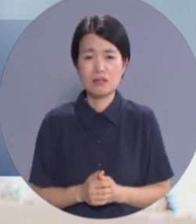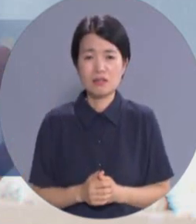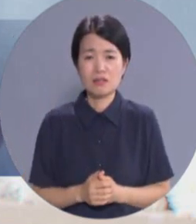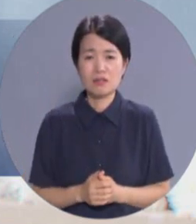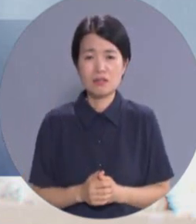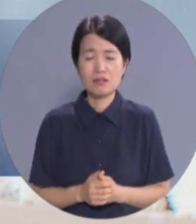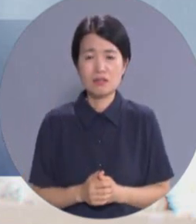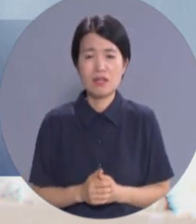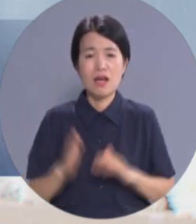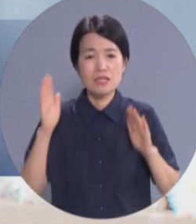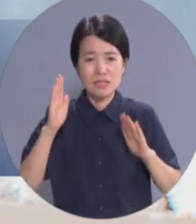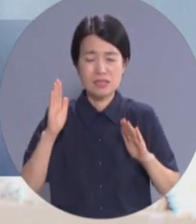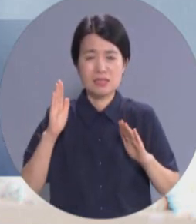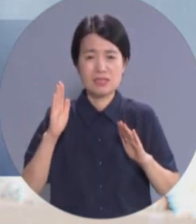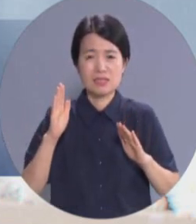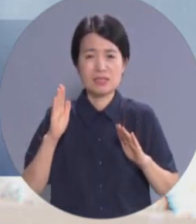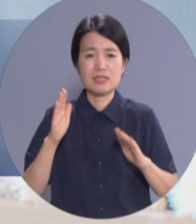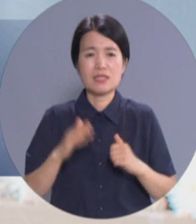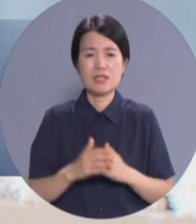아이들이